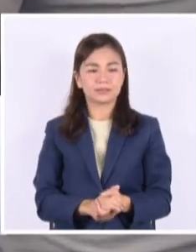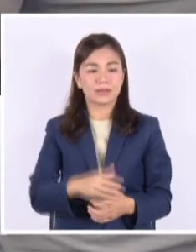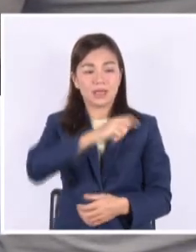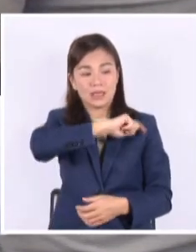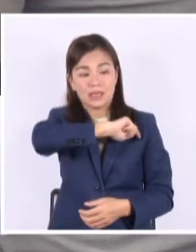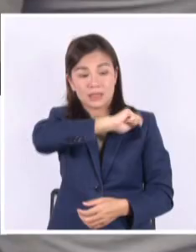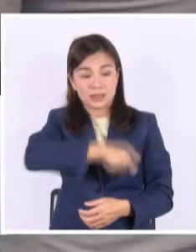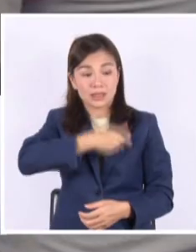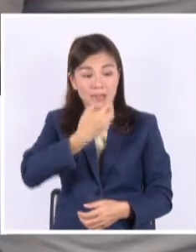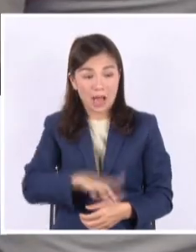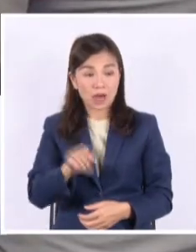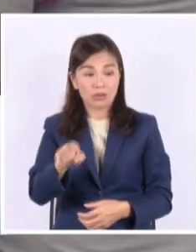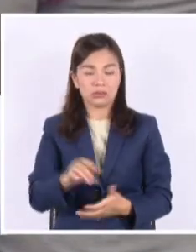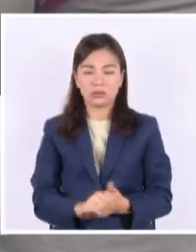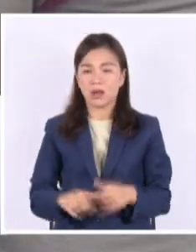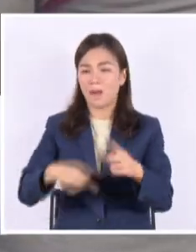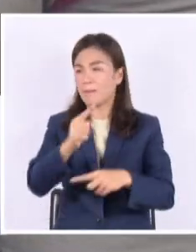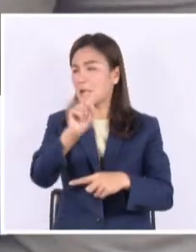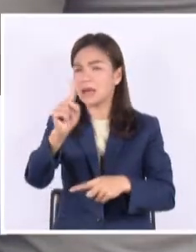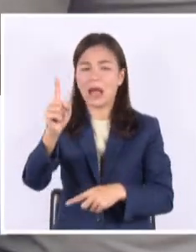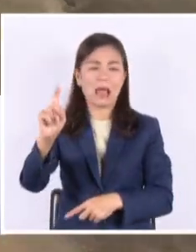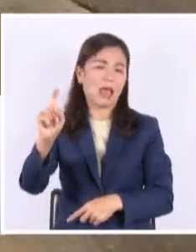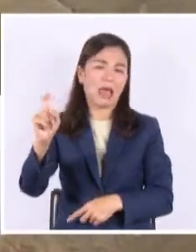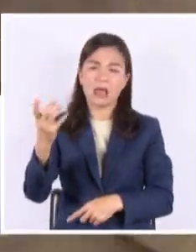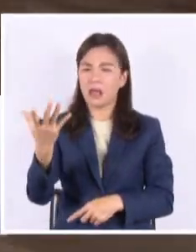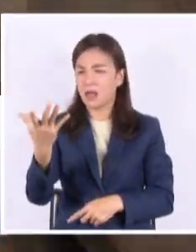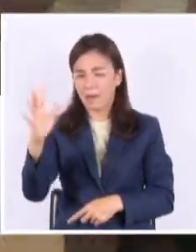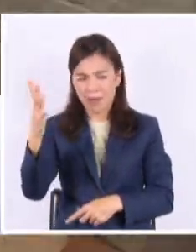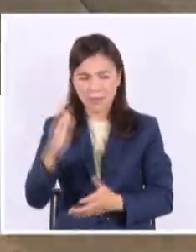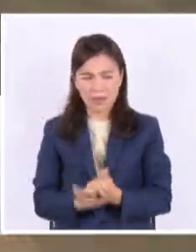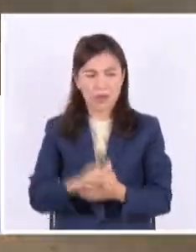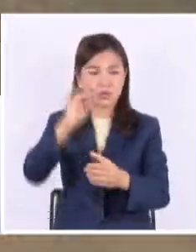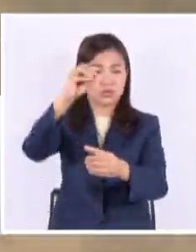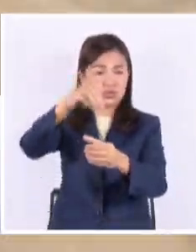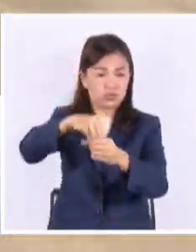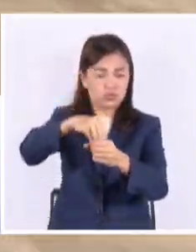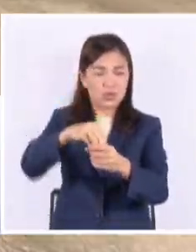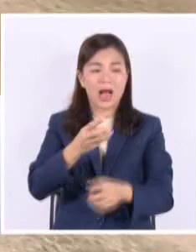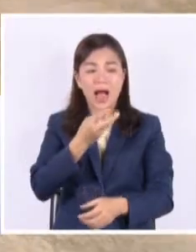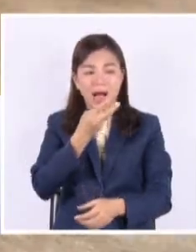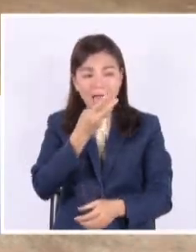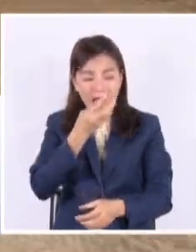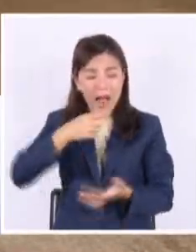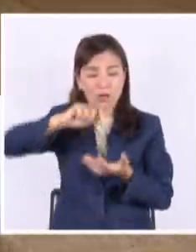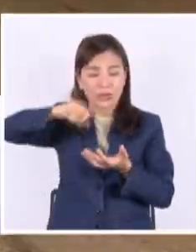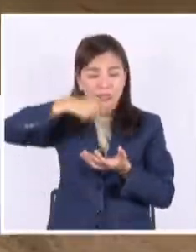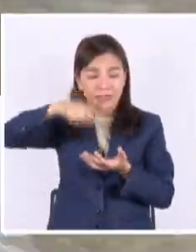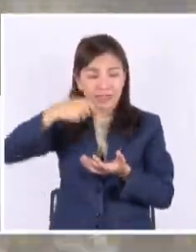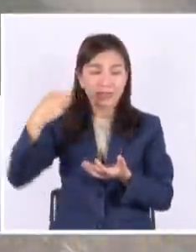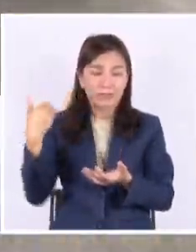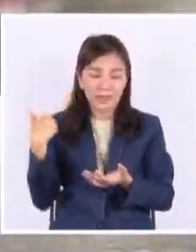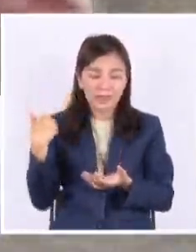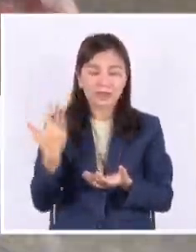มาเป็นคฤหัสถ์เนี่ยไม่มีที่ไปนะครับบอกว่าเนี่ยถ้าเกิดยังอยู่ที่วัดเนี่ยจะได้มีข้าวก้นบาตรกินแต่ว่าสุดท้